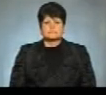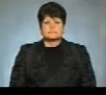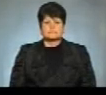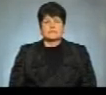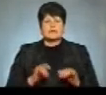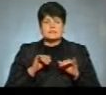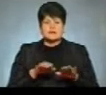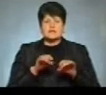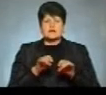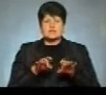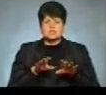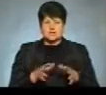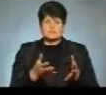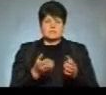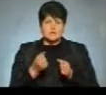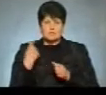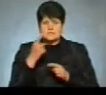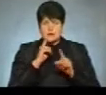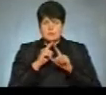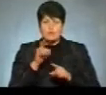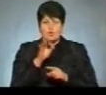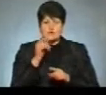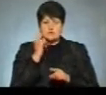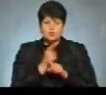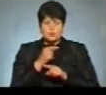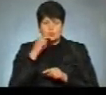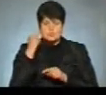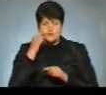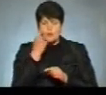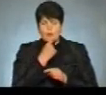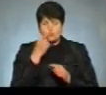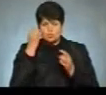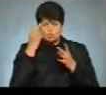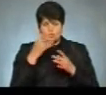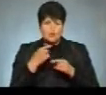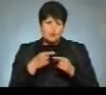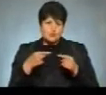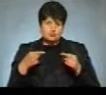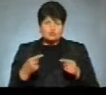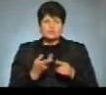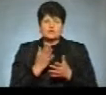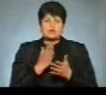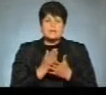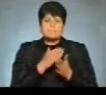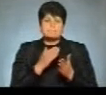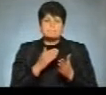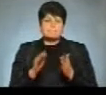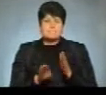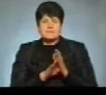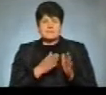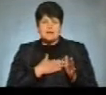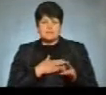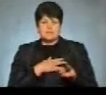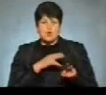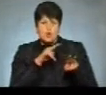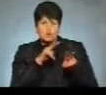Дія рішення, яке прийняла обласна рада про заборону російськомовного культурного продукту, воно відбувається тільки під нашим контролем, під